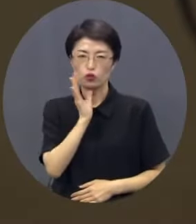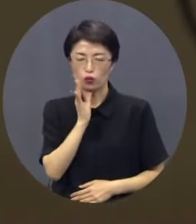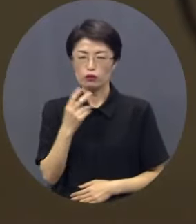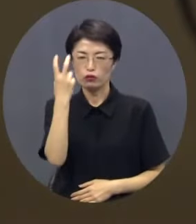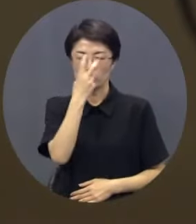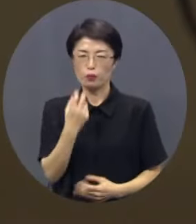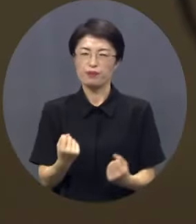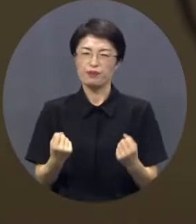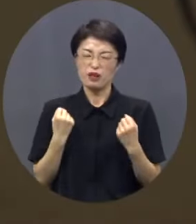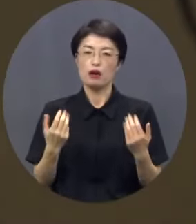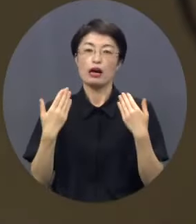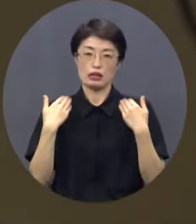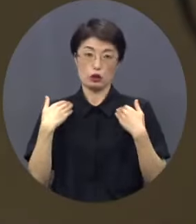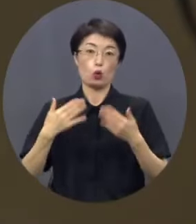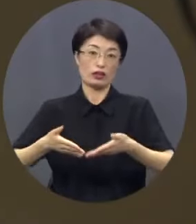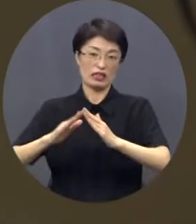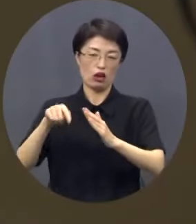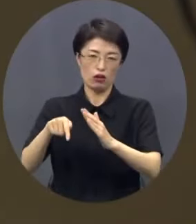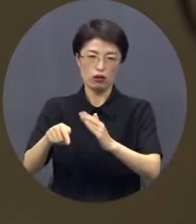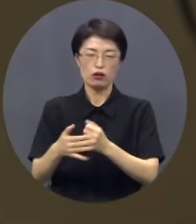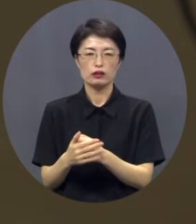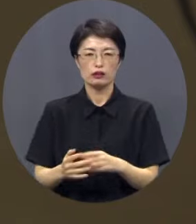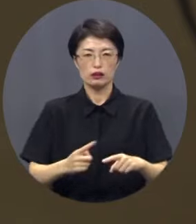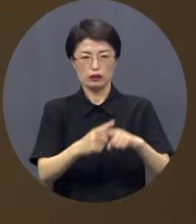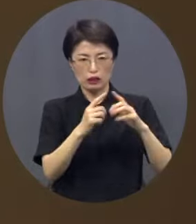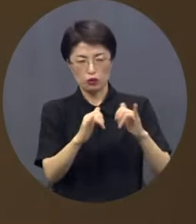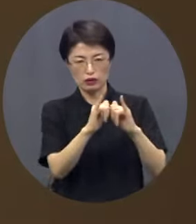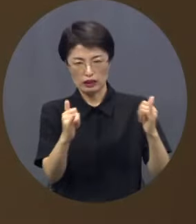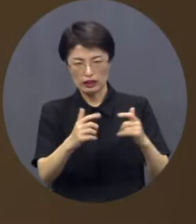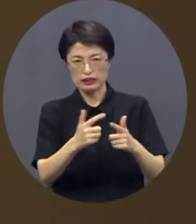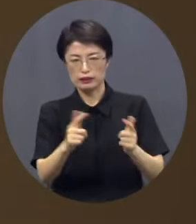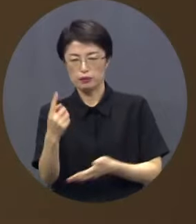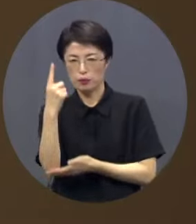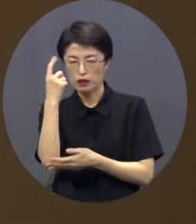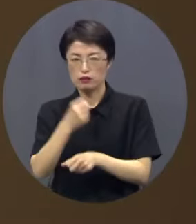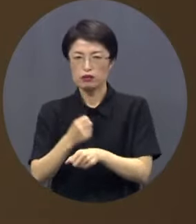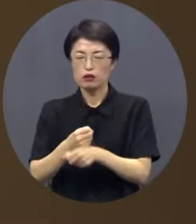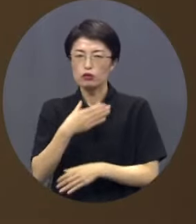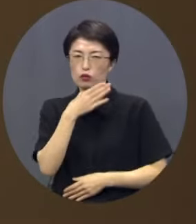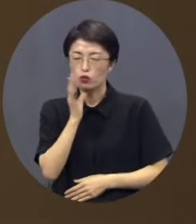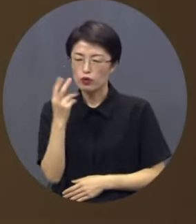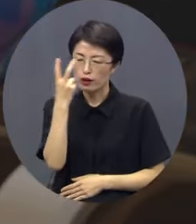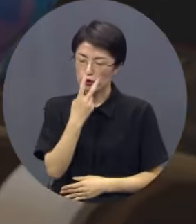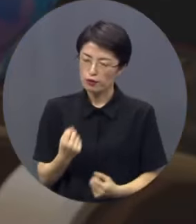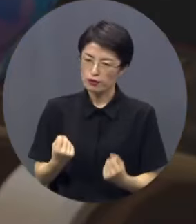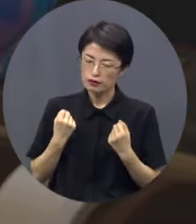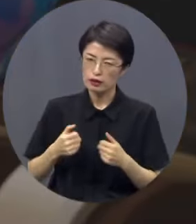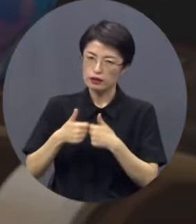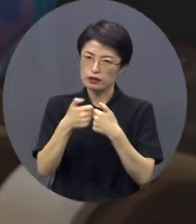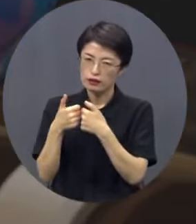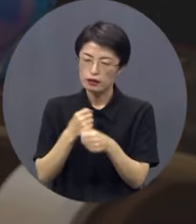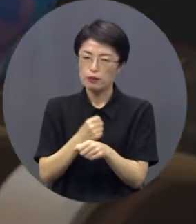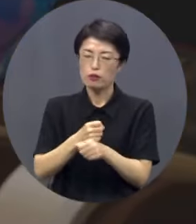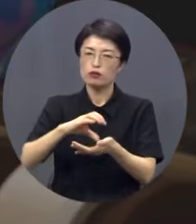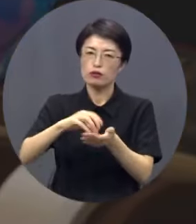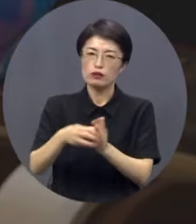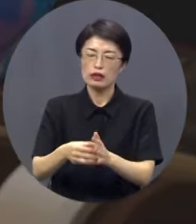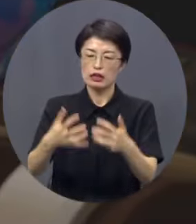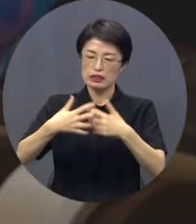건강학교 간호사 등 의료인을 배치해 어르신들의 건강 상담을 진행하고 적절한 기구로 건강